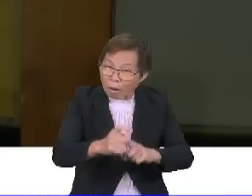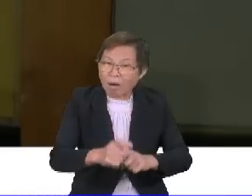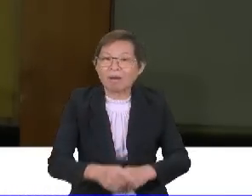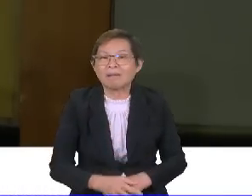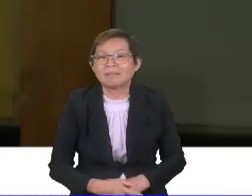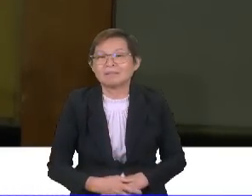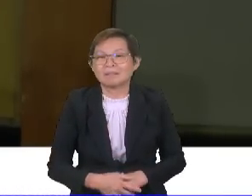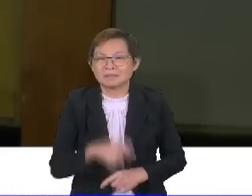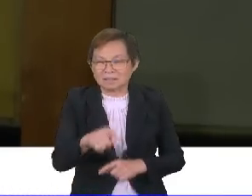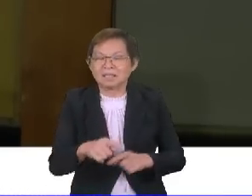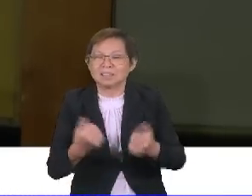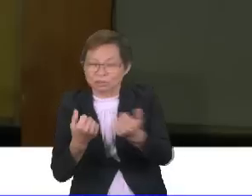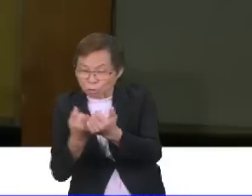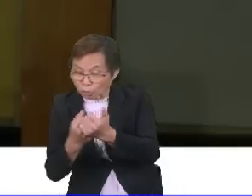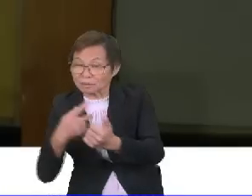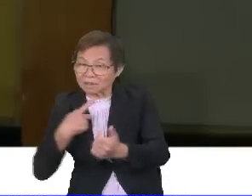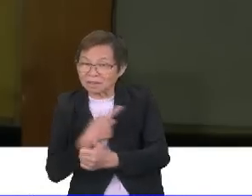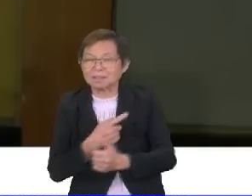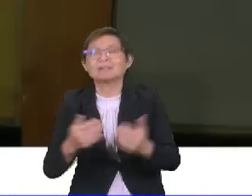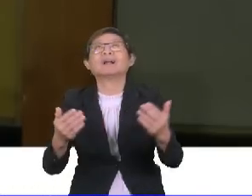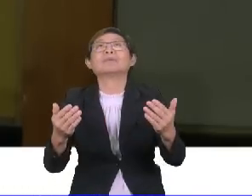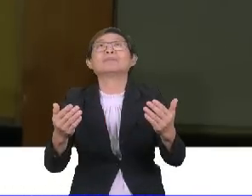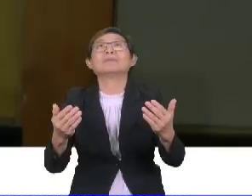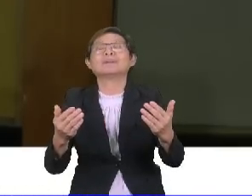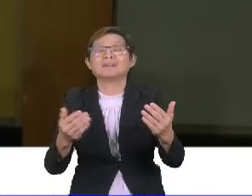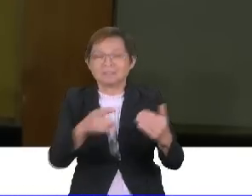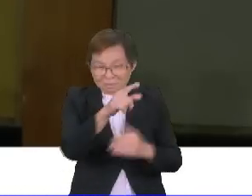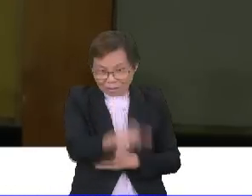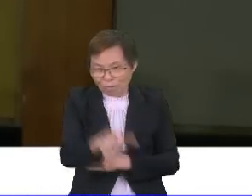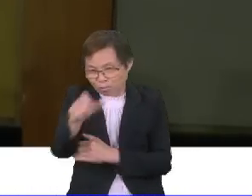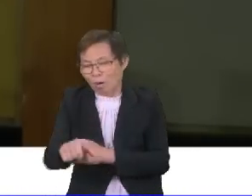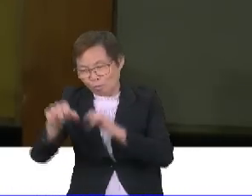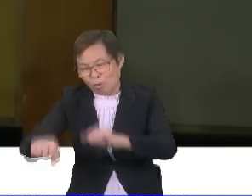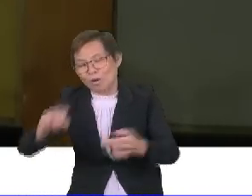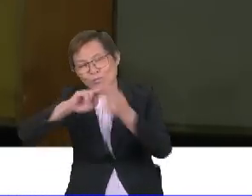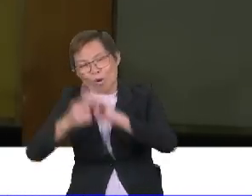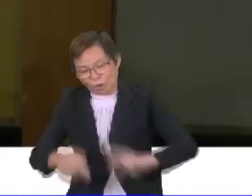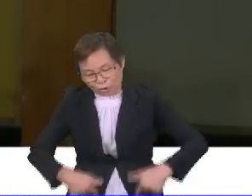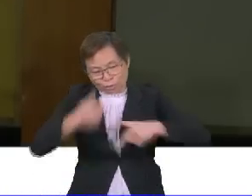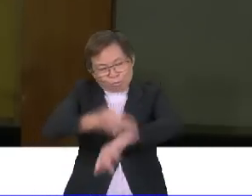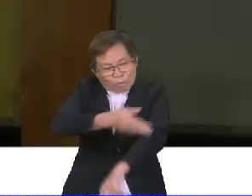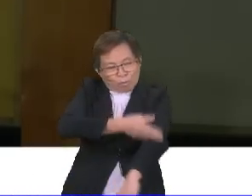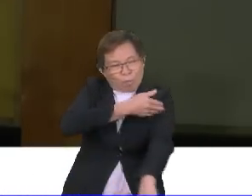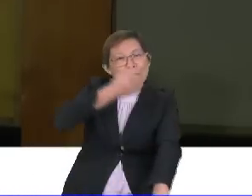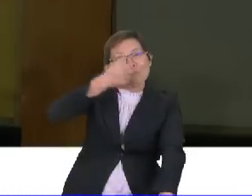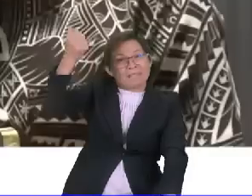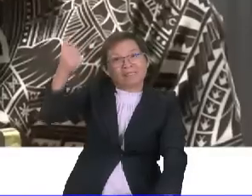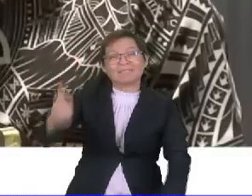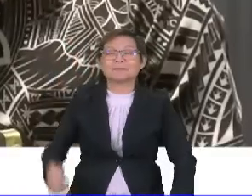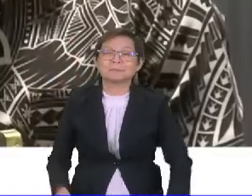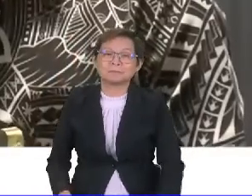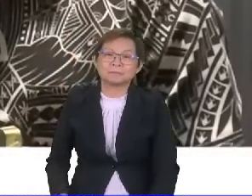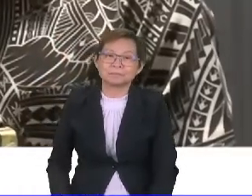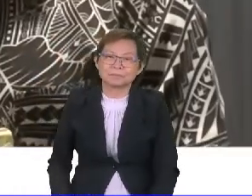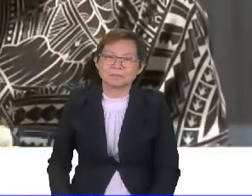betina dengan sokongan gitu Alhamdulillah ada bolehlah mengubah kehidupannya yang lebih baik